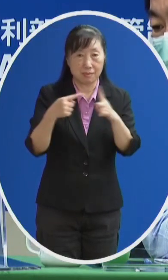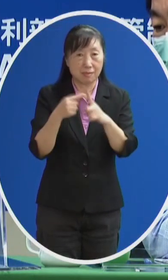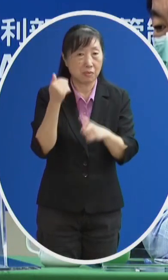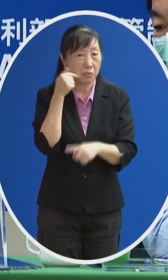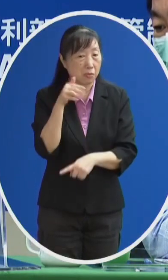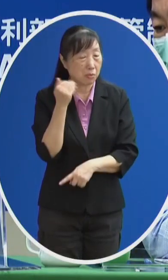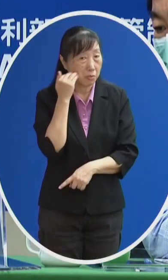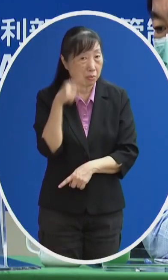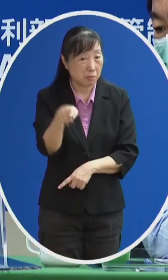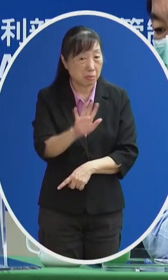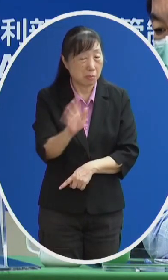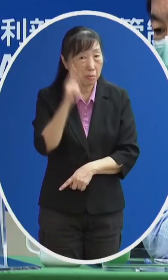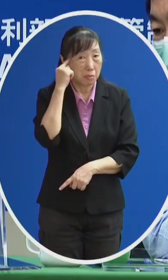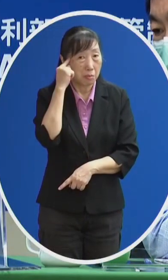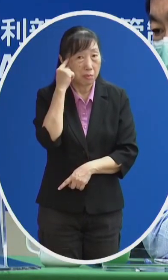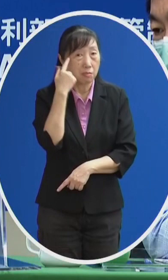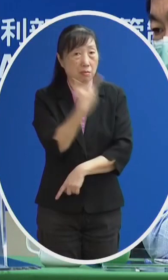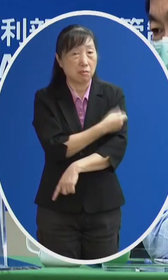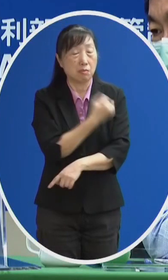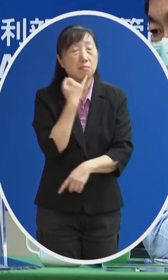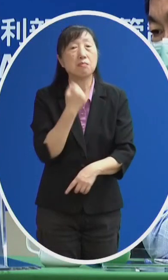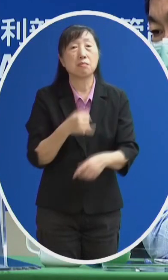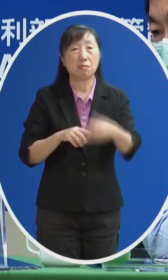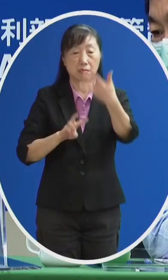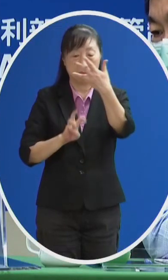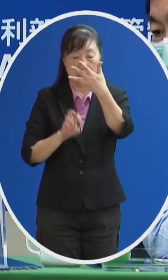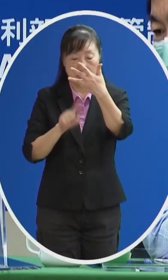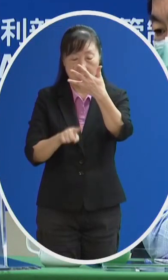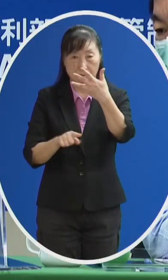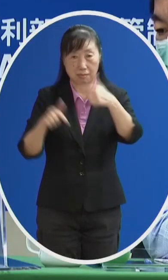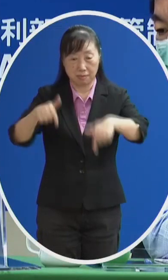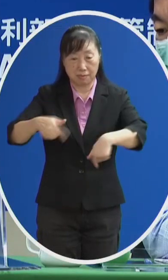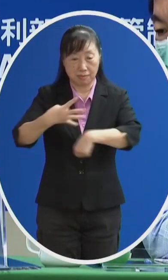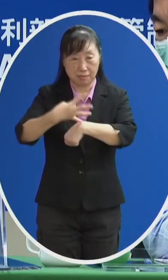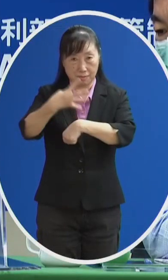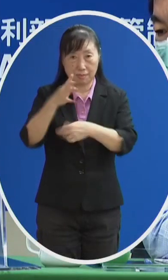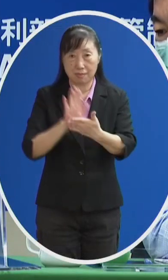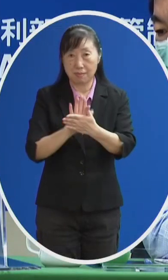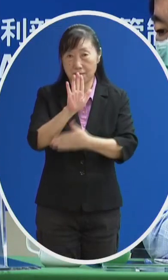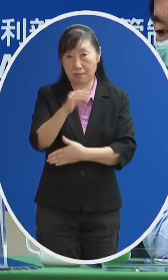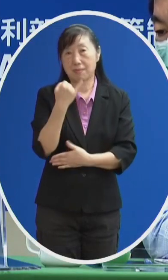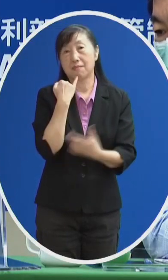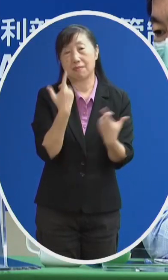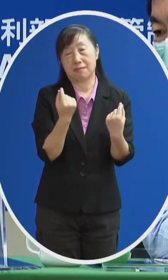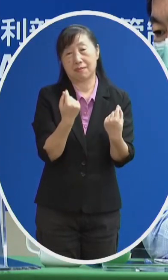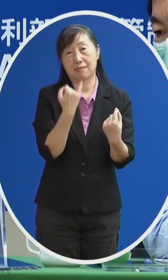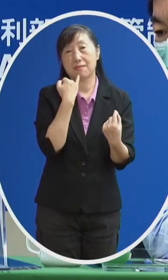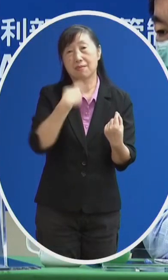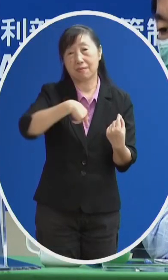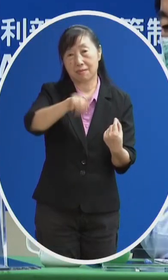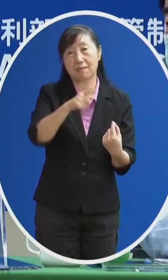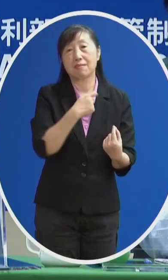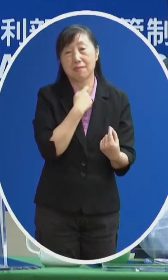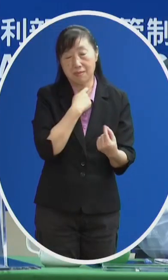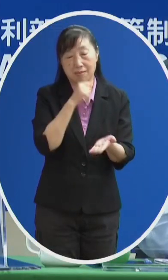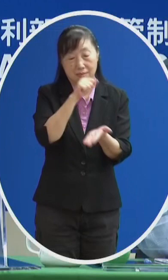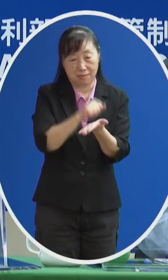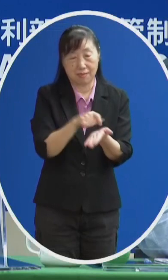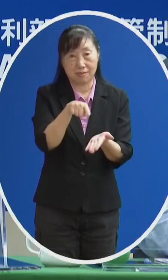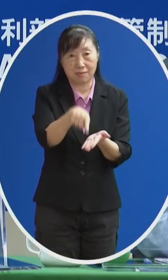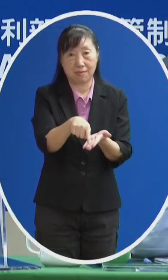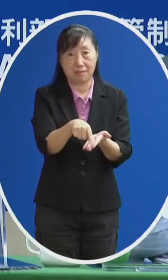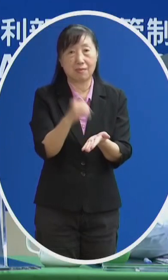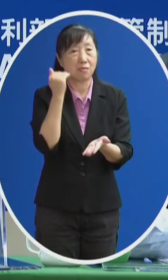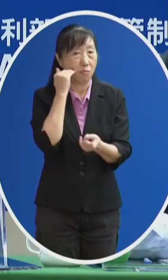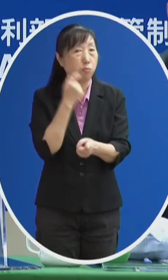想打，想要等 BNT，那8月31号下午4点以后。仍然可以来做医院登记了哈，如果他没有